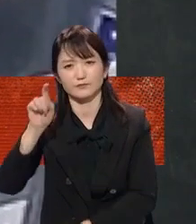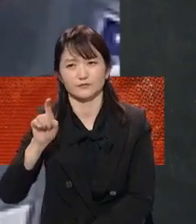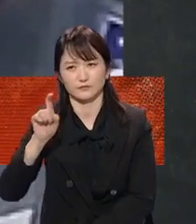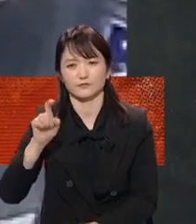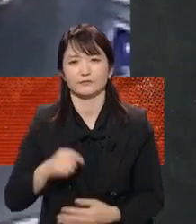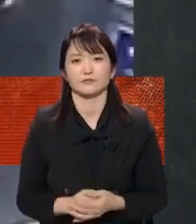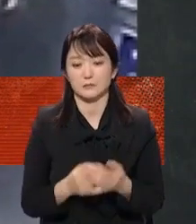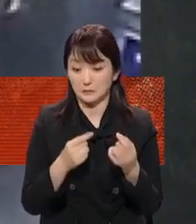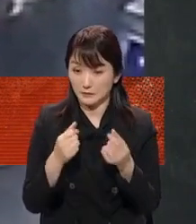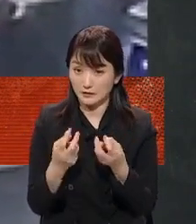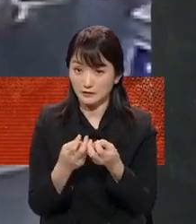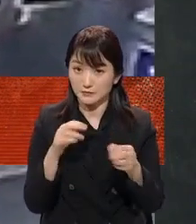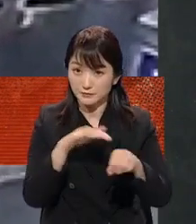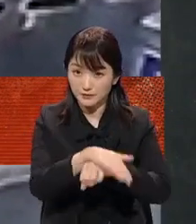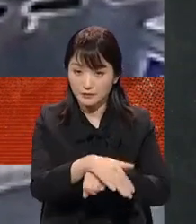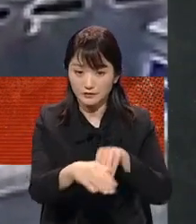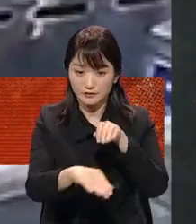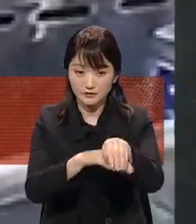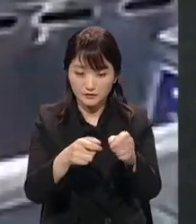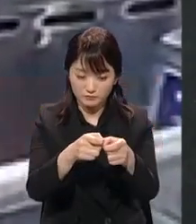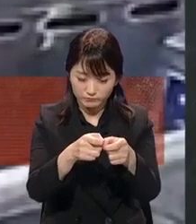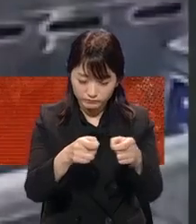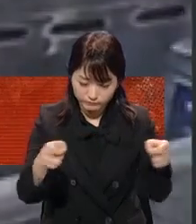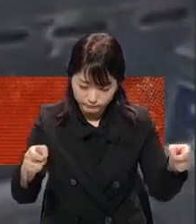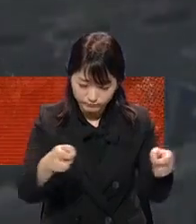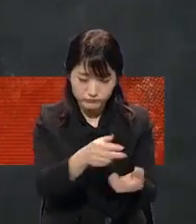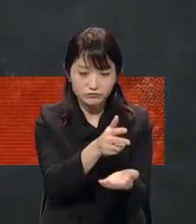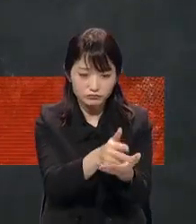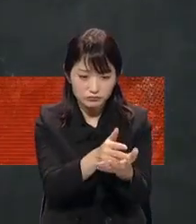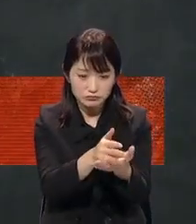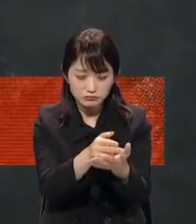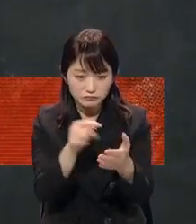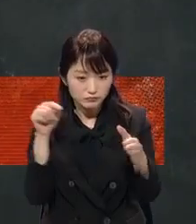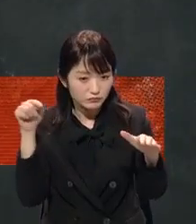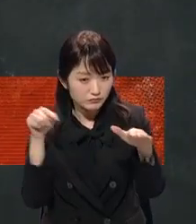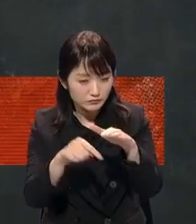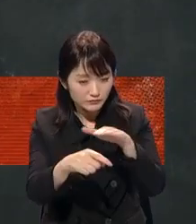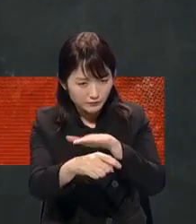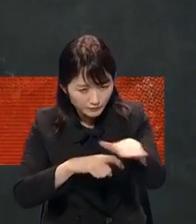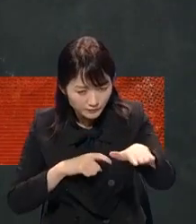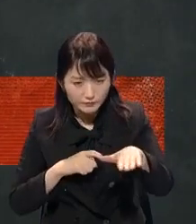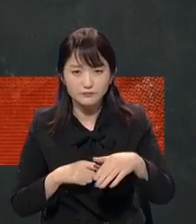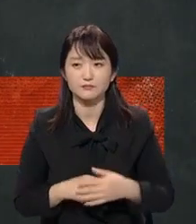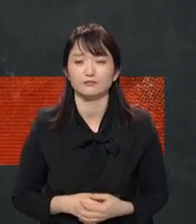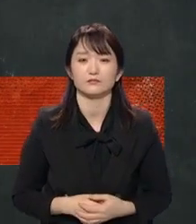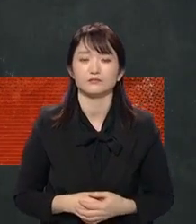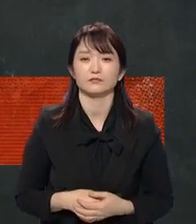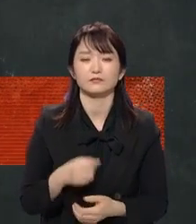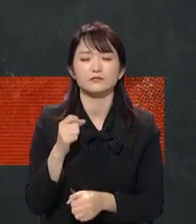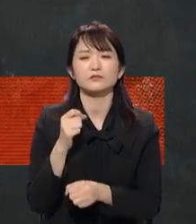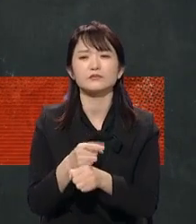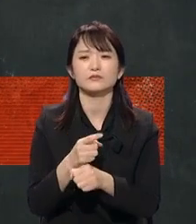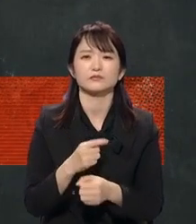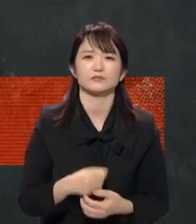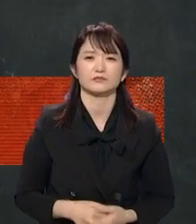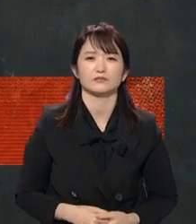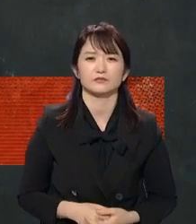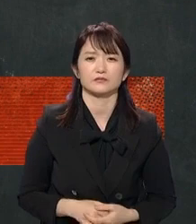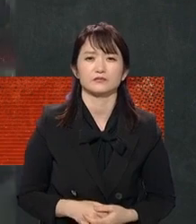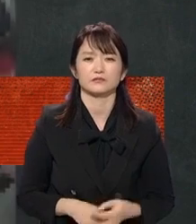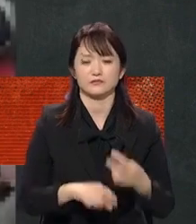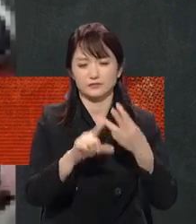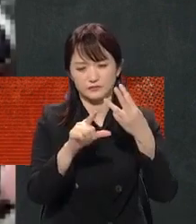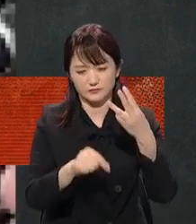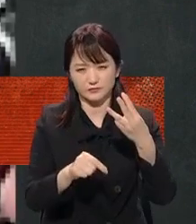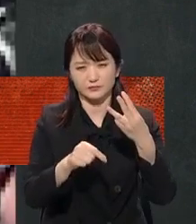방식으로 장기 주차장에 상습 절도를 했던 걸로 보이고 이미 4월 달에 이렇게 전과가 있어가지고